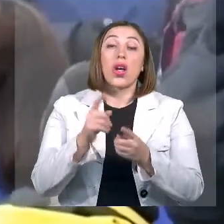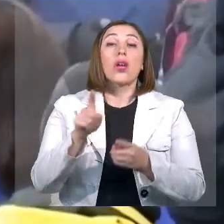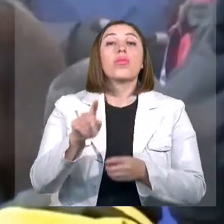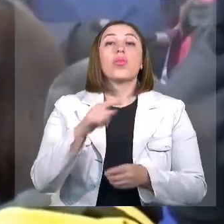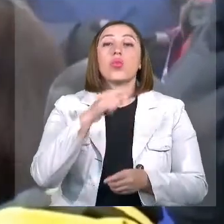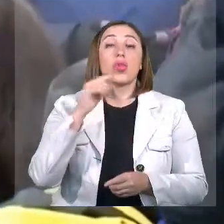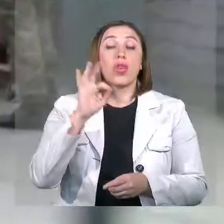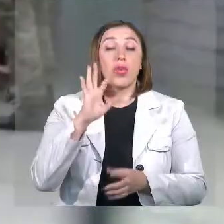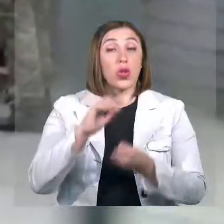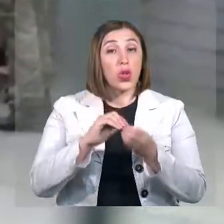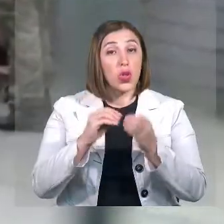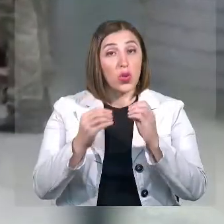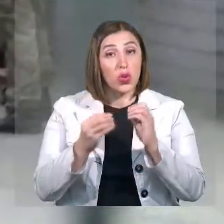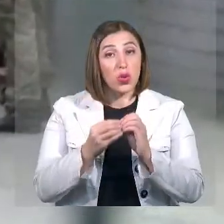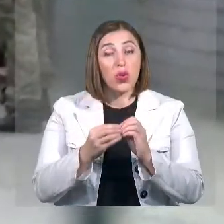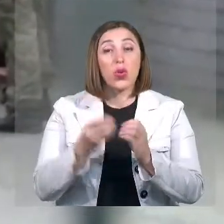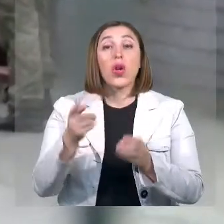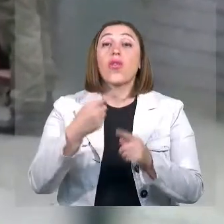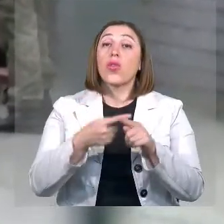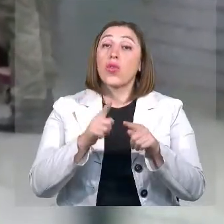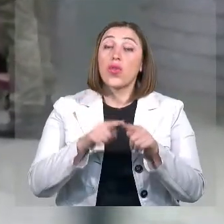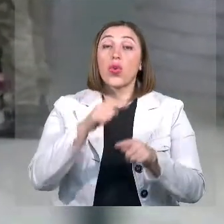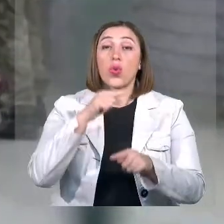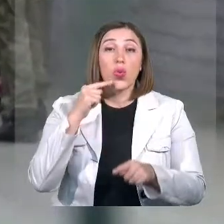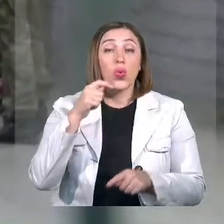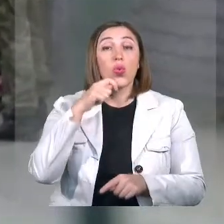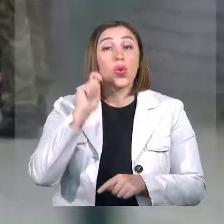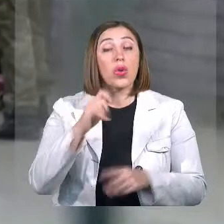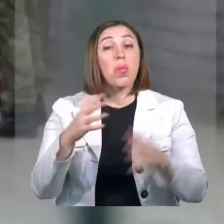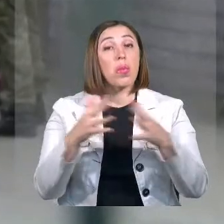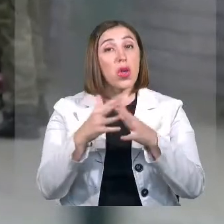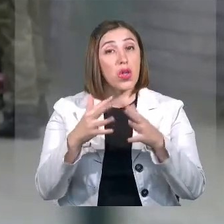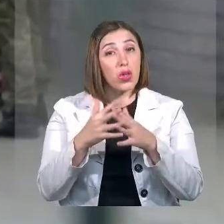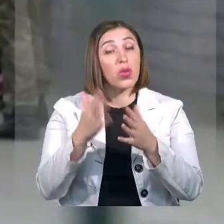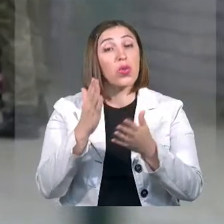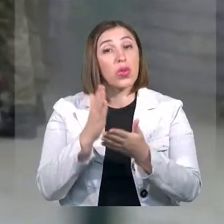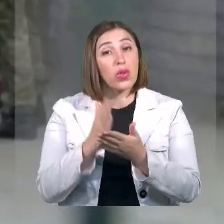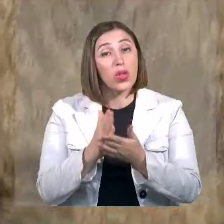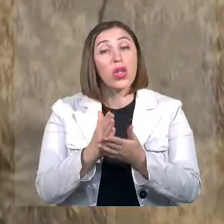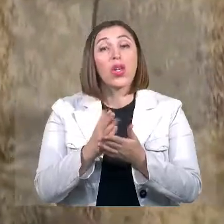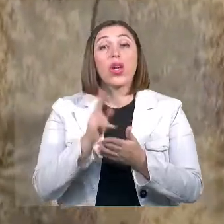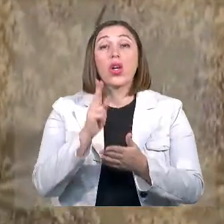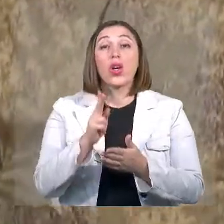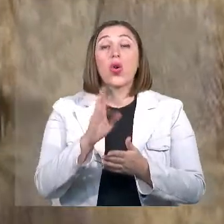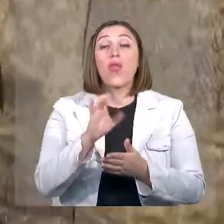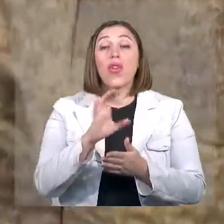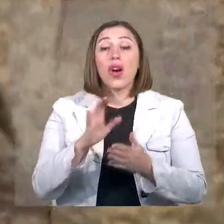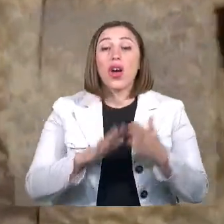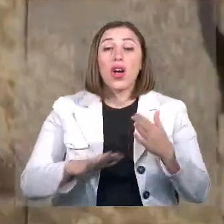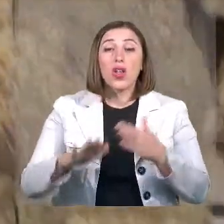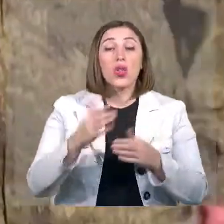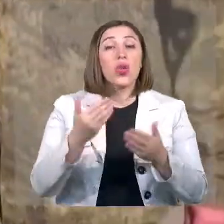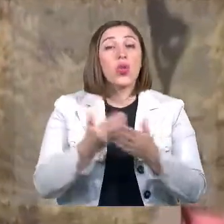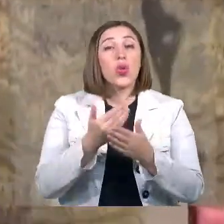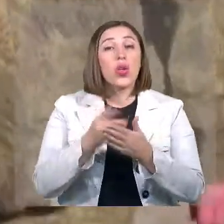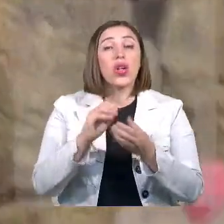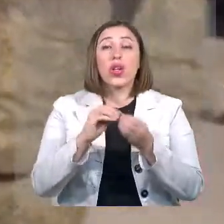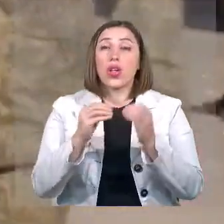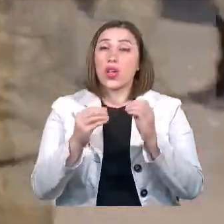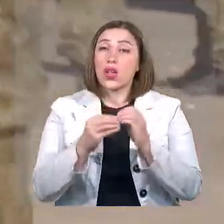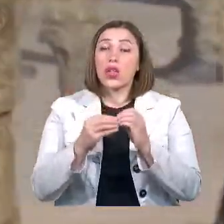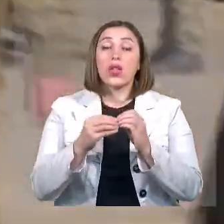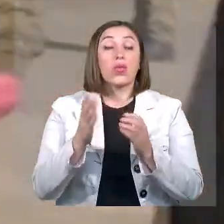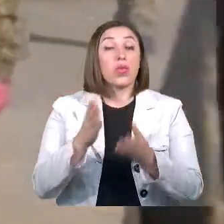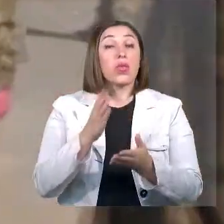Մոսկվան այսօր պատերազմում է Ուկրաինայում և չափազանց զգայուն է այլ ուղղությամբ տվյալ դեպքում Կովկասում նոր սպառնալիքների նկատմամբ, իսկ